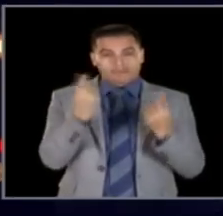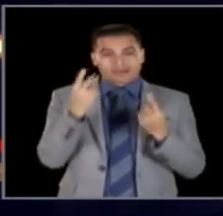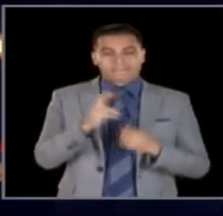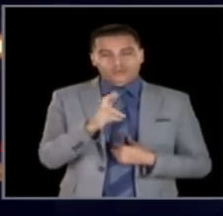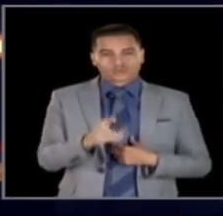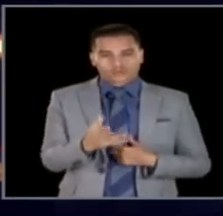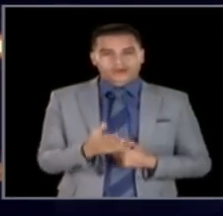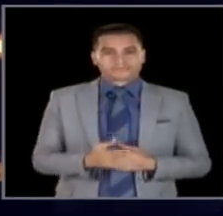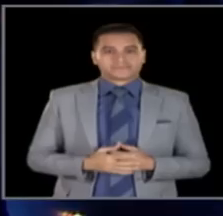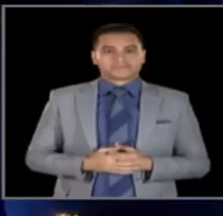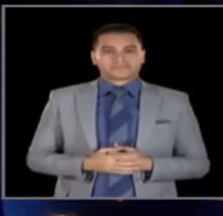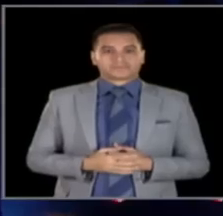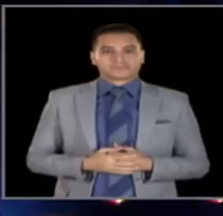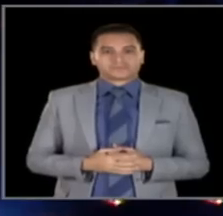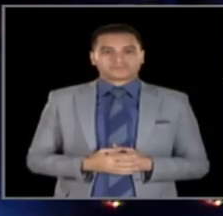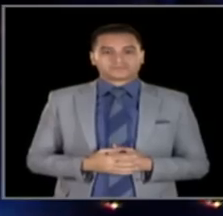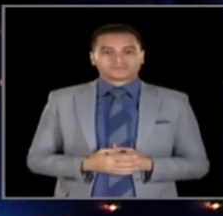معلومات عامة، والسؤال هو: